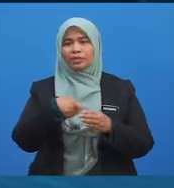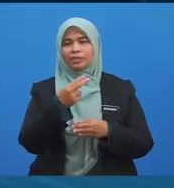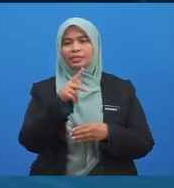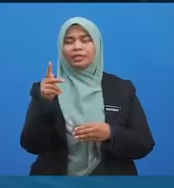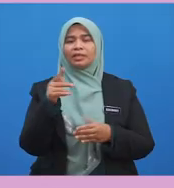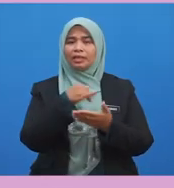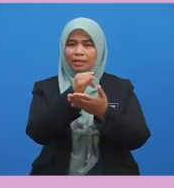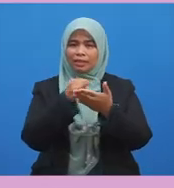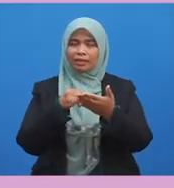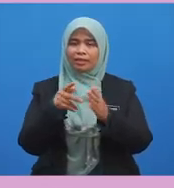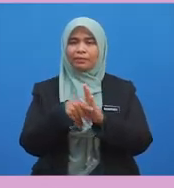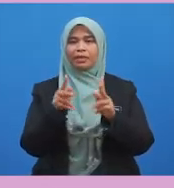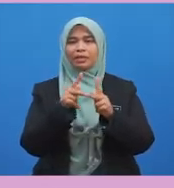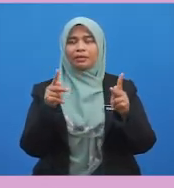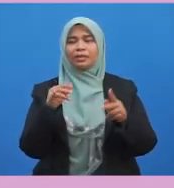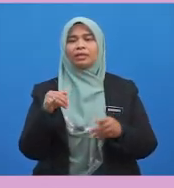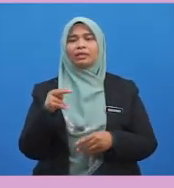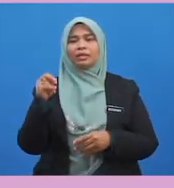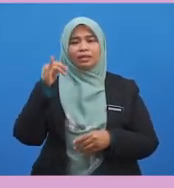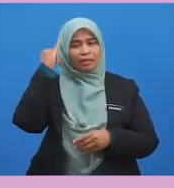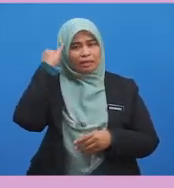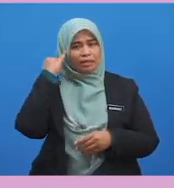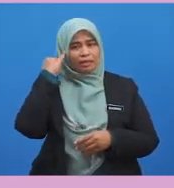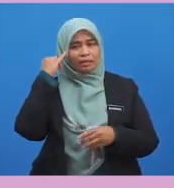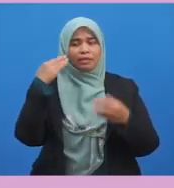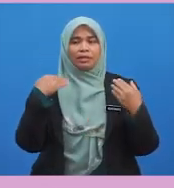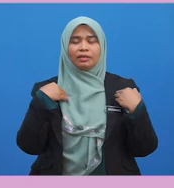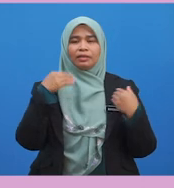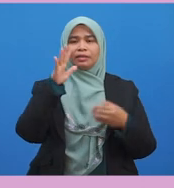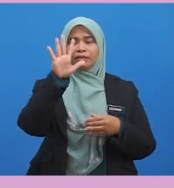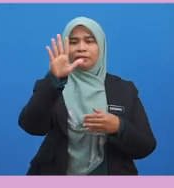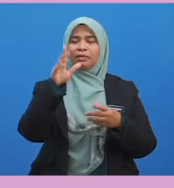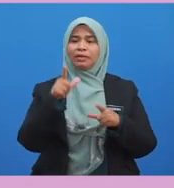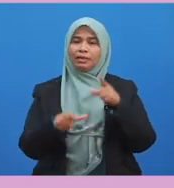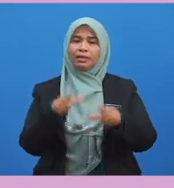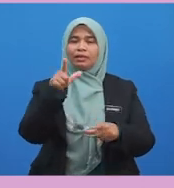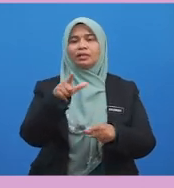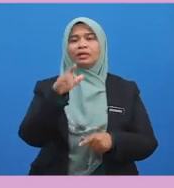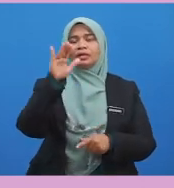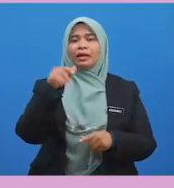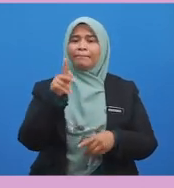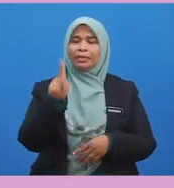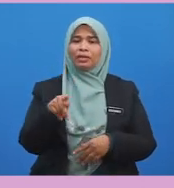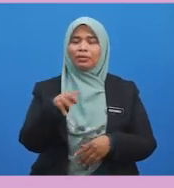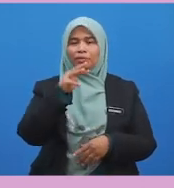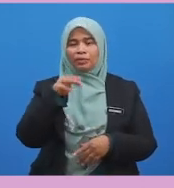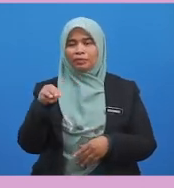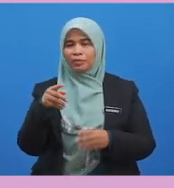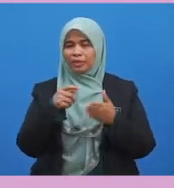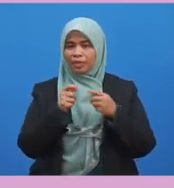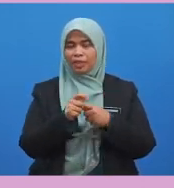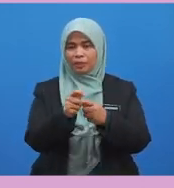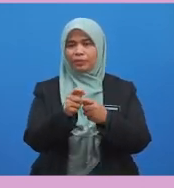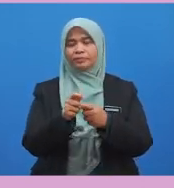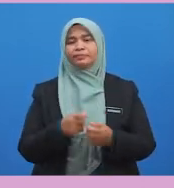Untuk menghasilkan lakaran perkembangan idea, terdapat 5 langkah yang perlu murid-murid